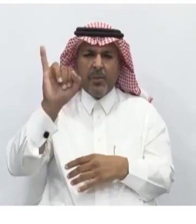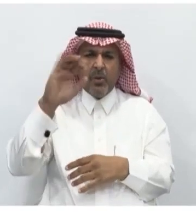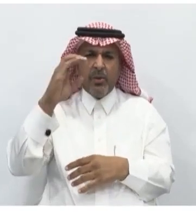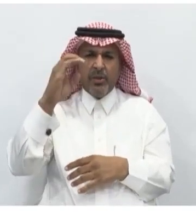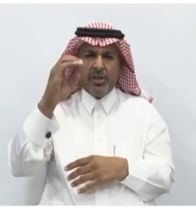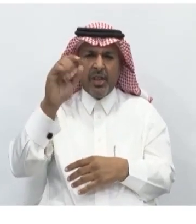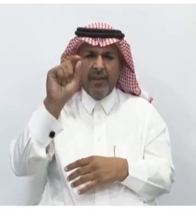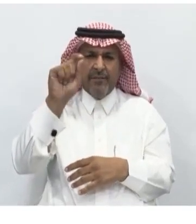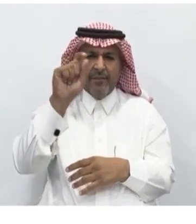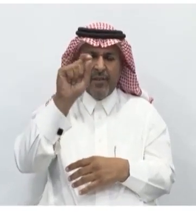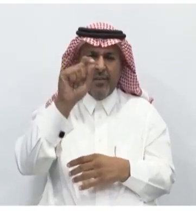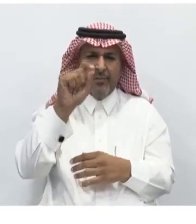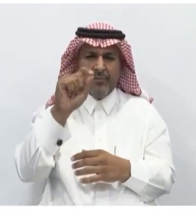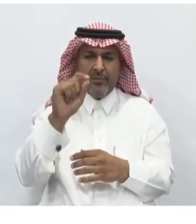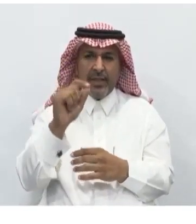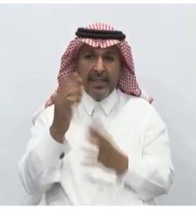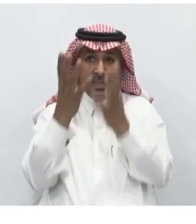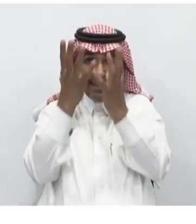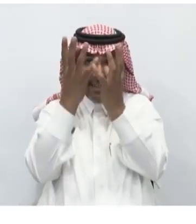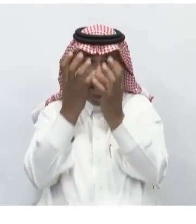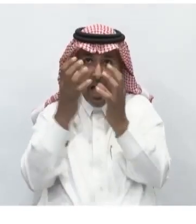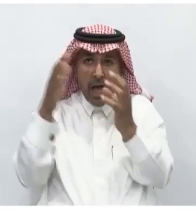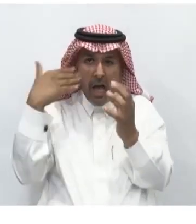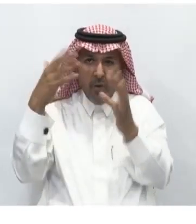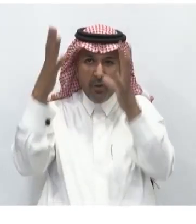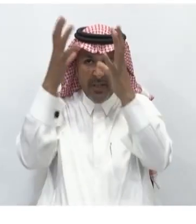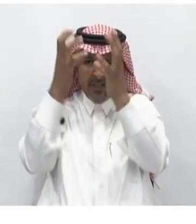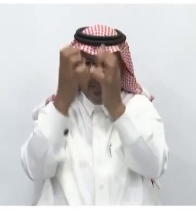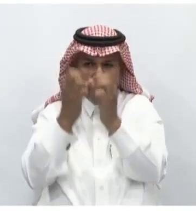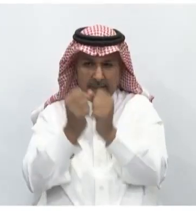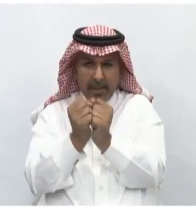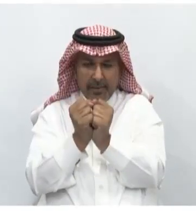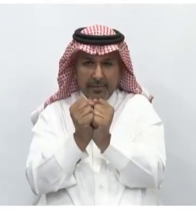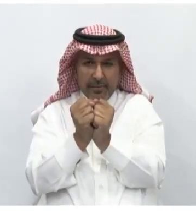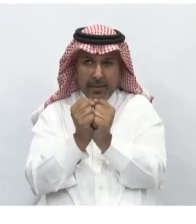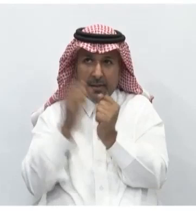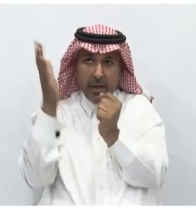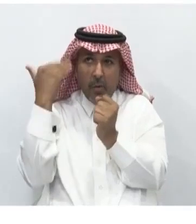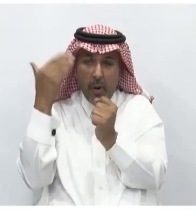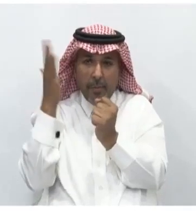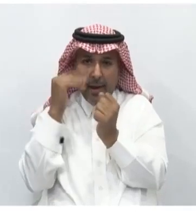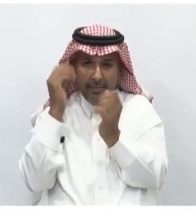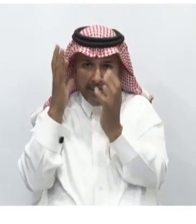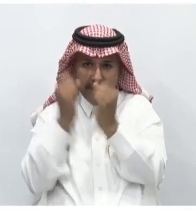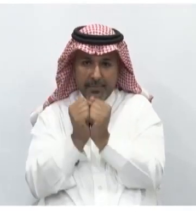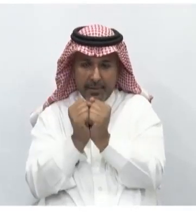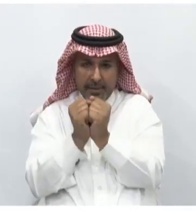داخل المجفف. تصنع جو مناسب لحفظ المواد.